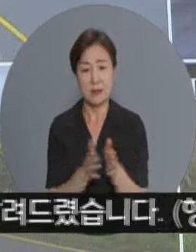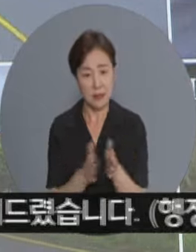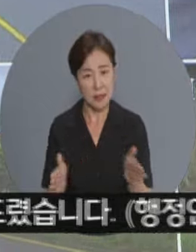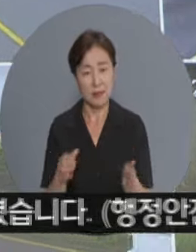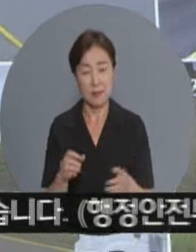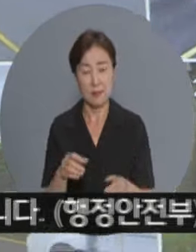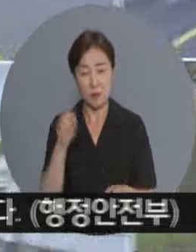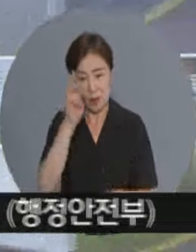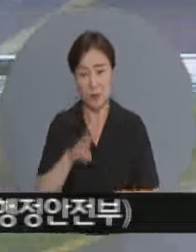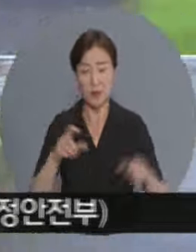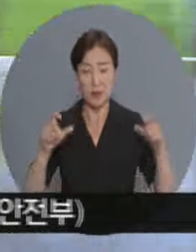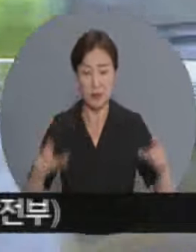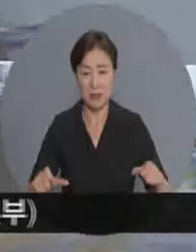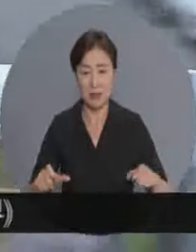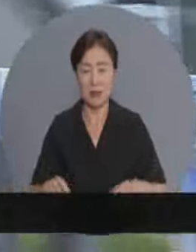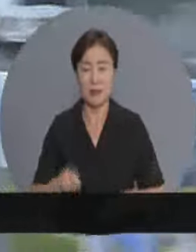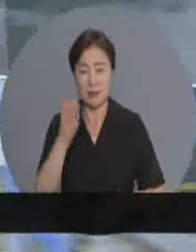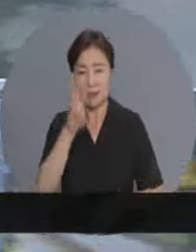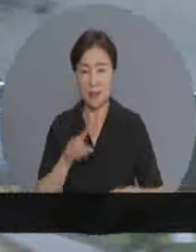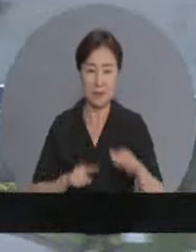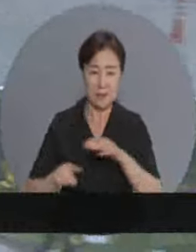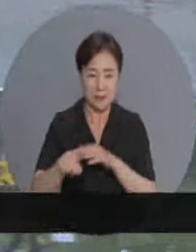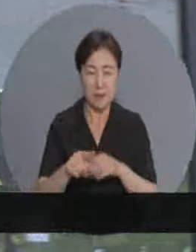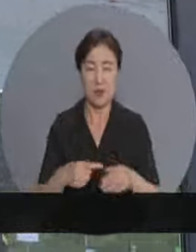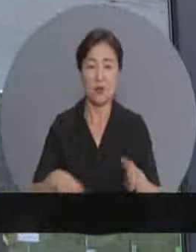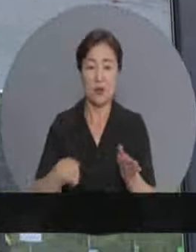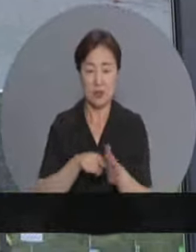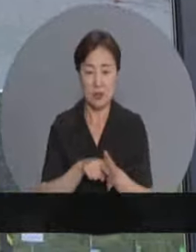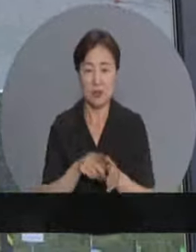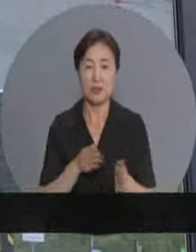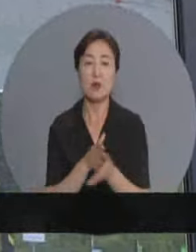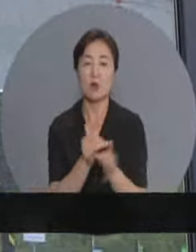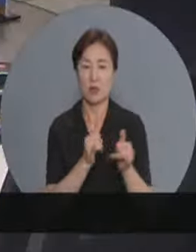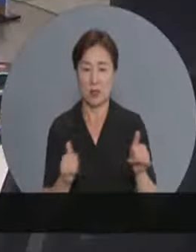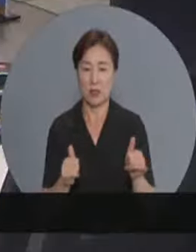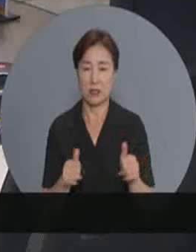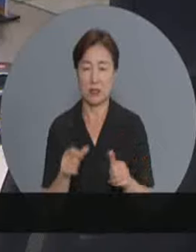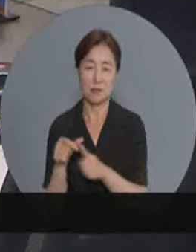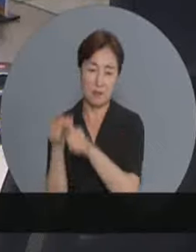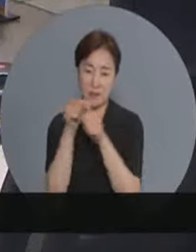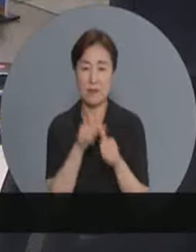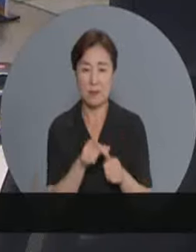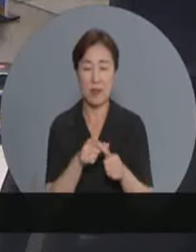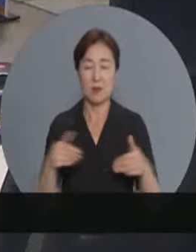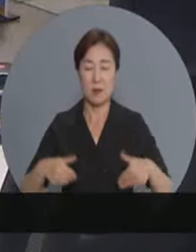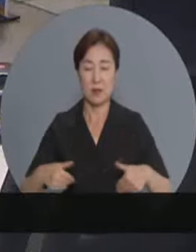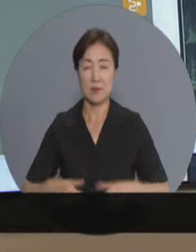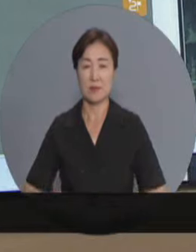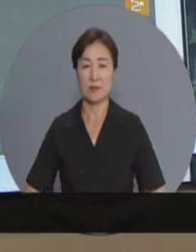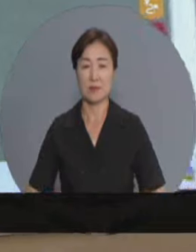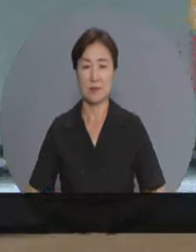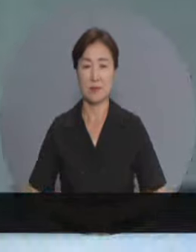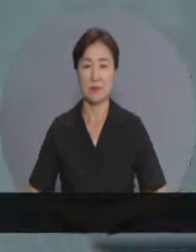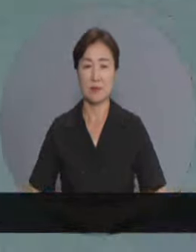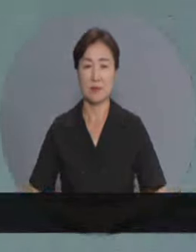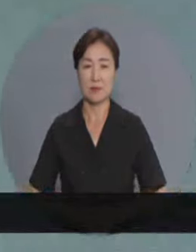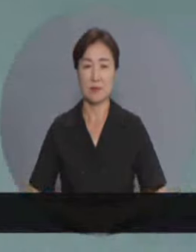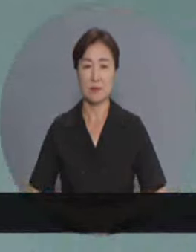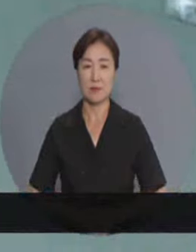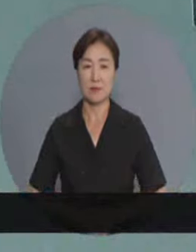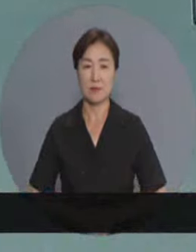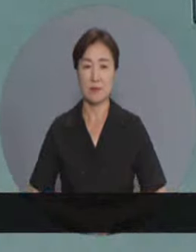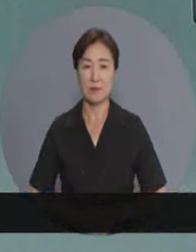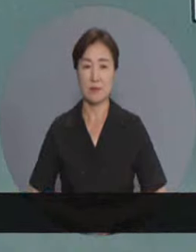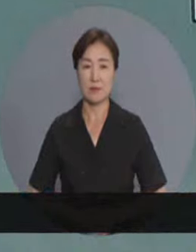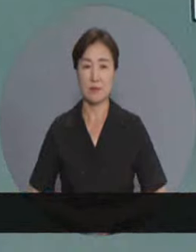만큼 광주시가 사업 우위를 점하려면 전문가 등 인력 확충 등이 과제로 남습니다. MBC 뉴스